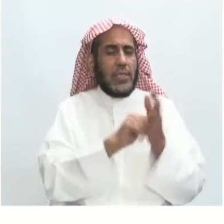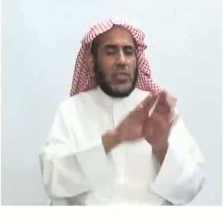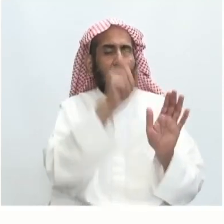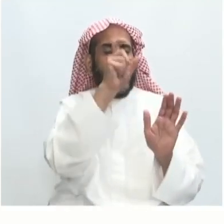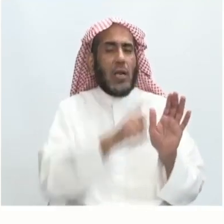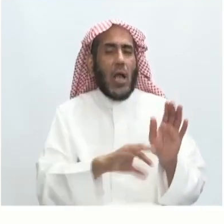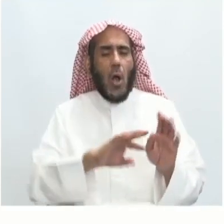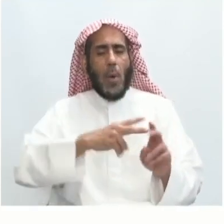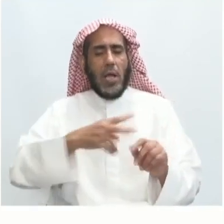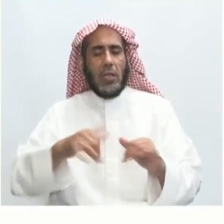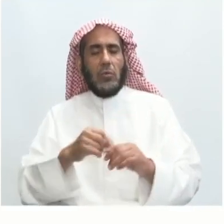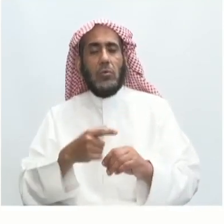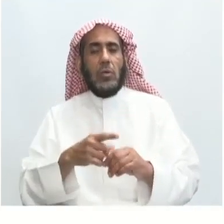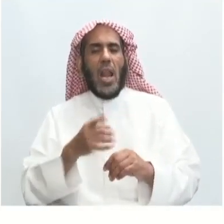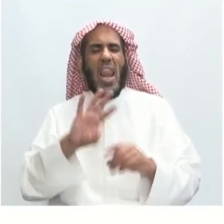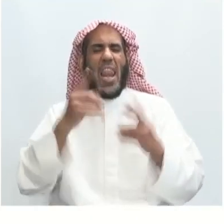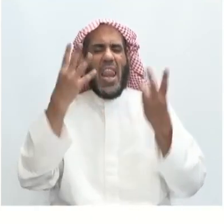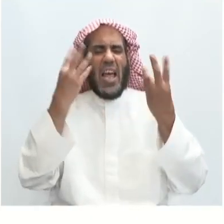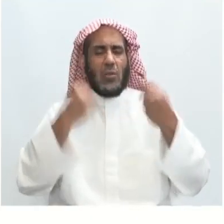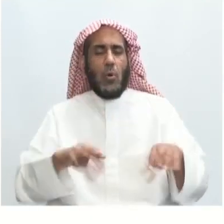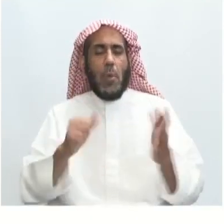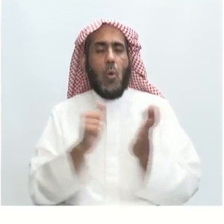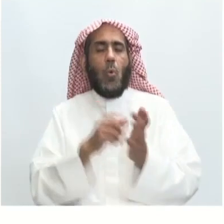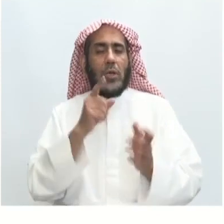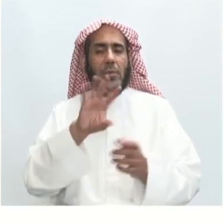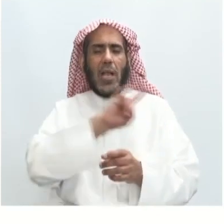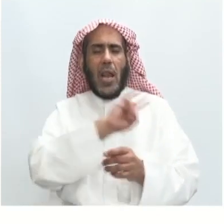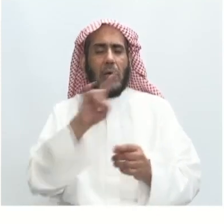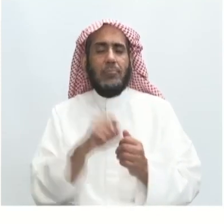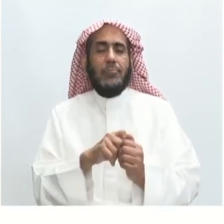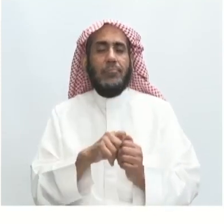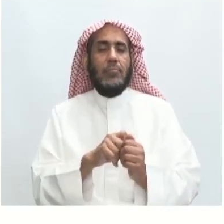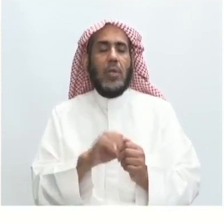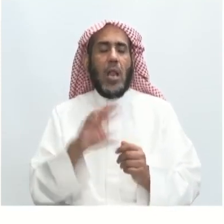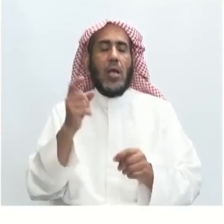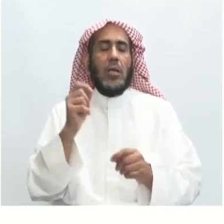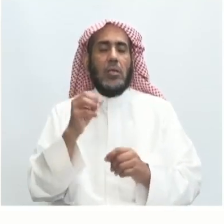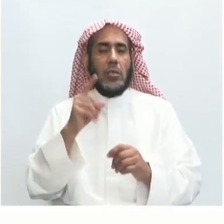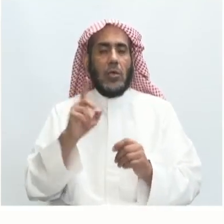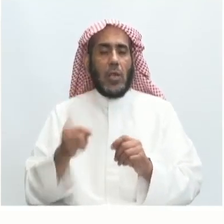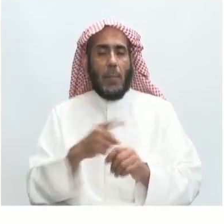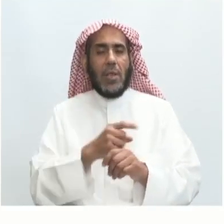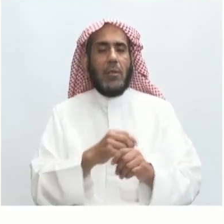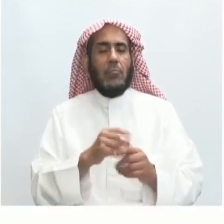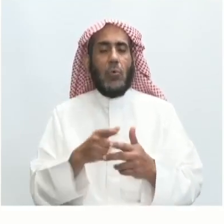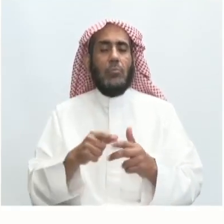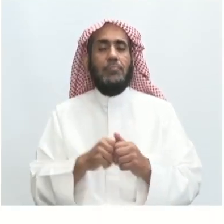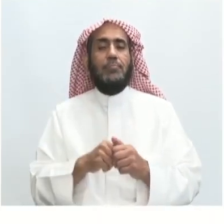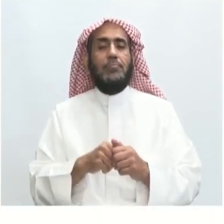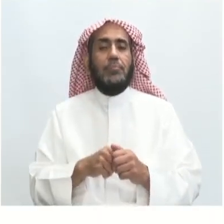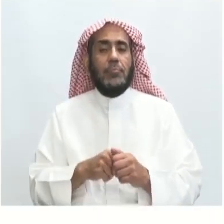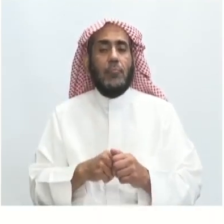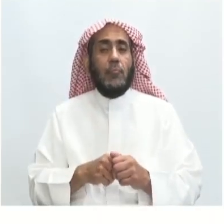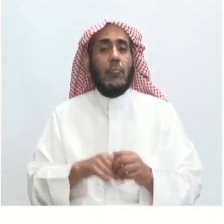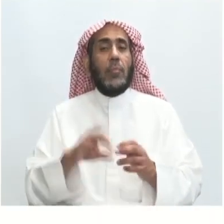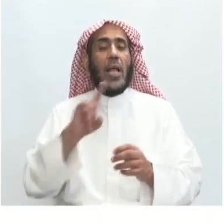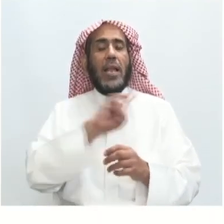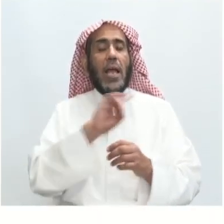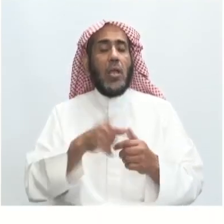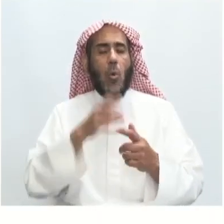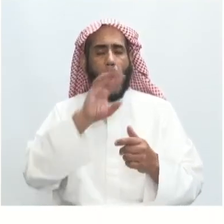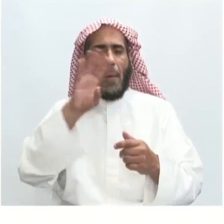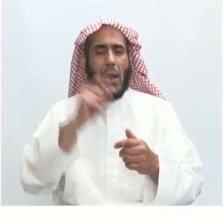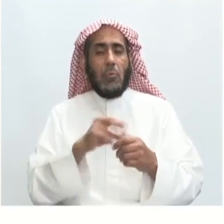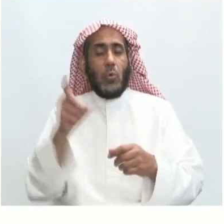باي طريقه تريد لا تهمل واجباتك هنا ايضا انشاء طلبي لاحظ هنا النهي غلام